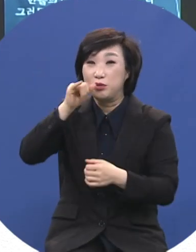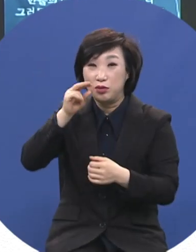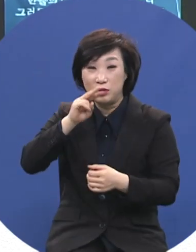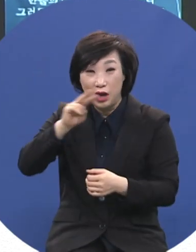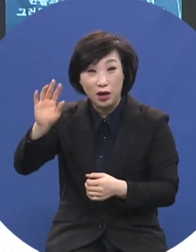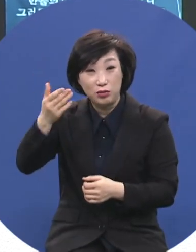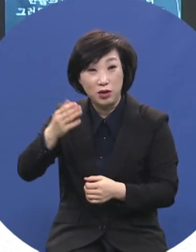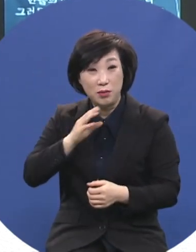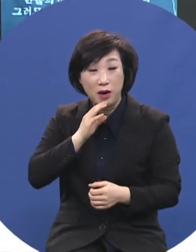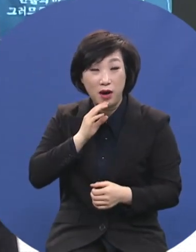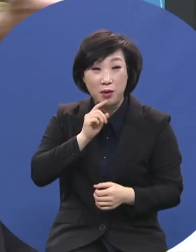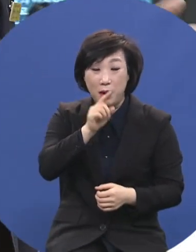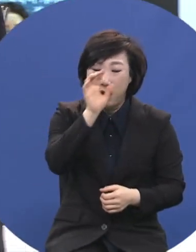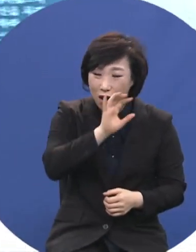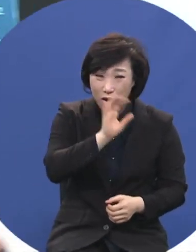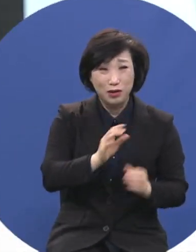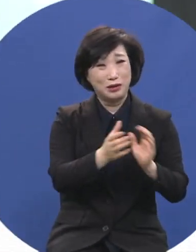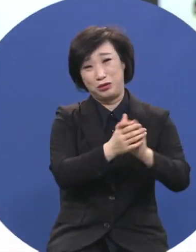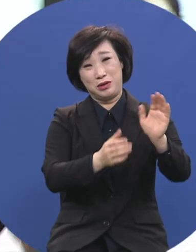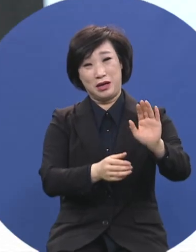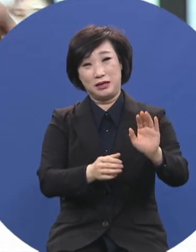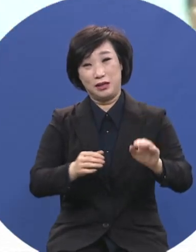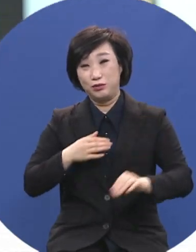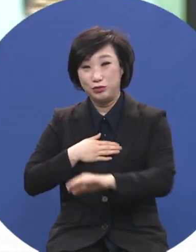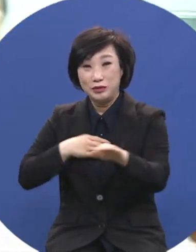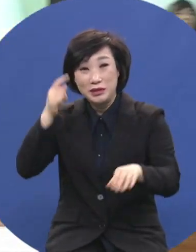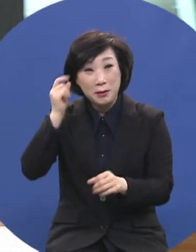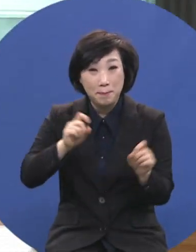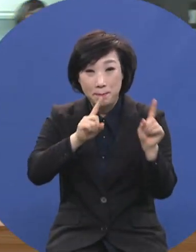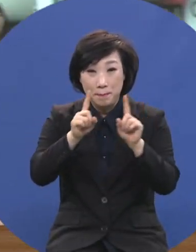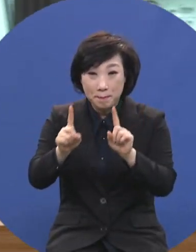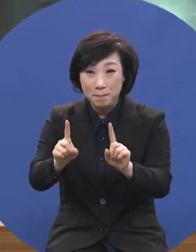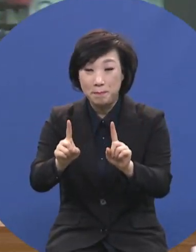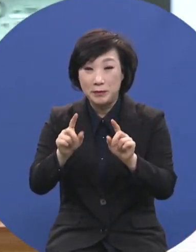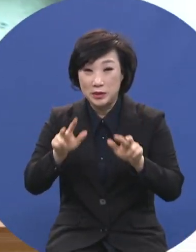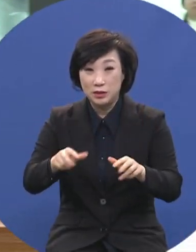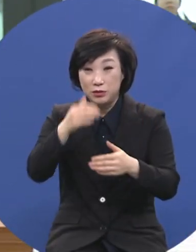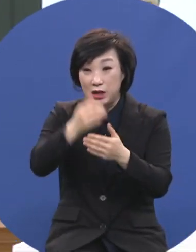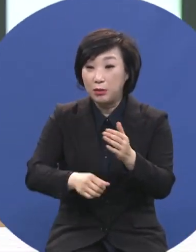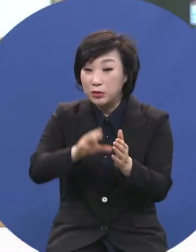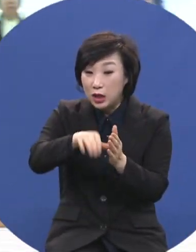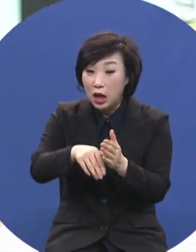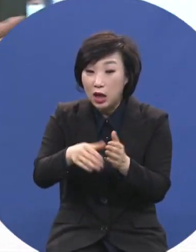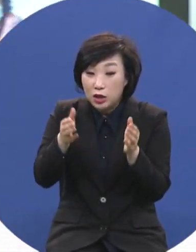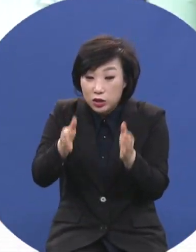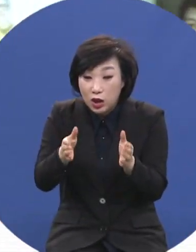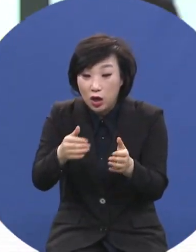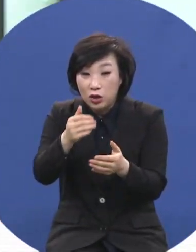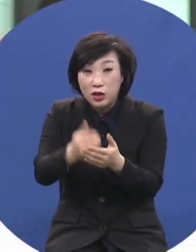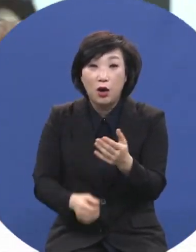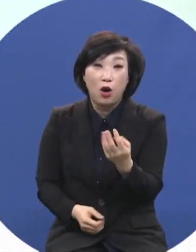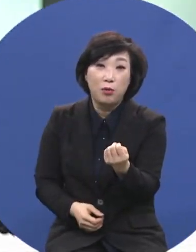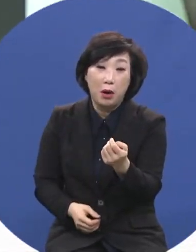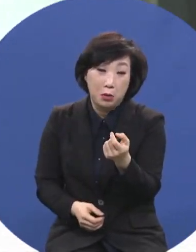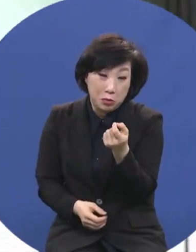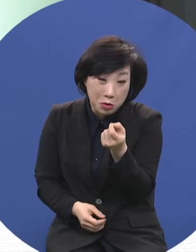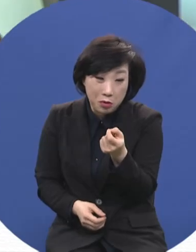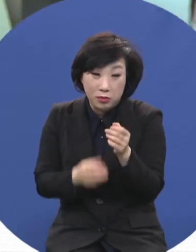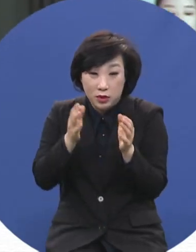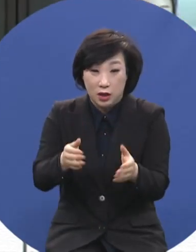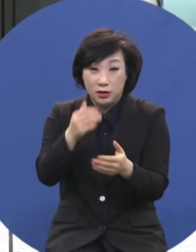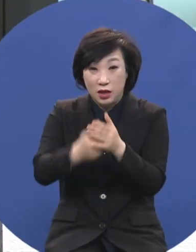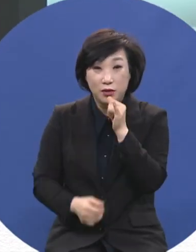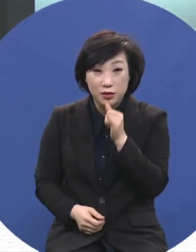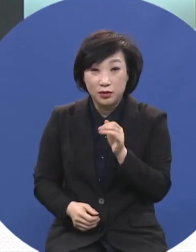기도하냐? 여러분 정신 바짝 차려서 지금 때가 얼마 남았느냐? 얼마 안 남았어. 이것도